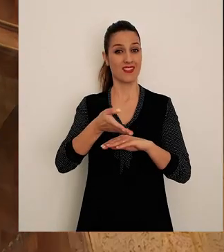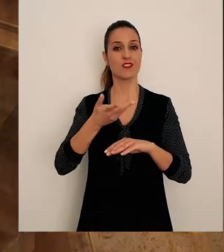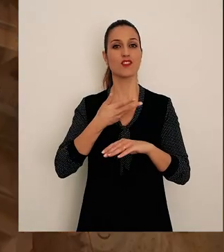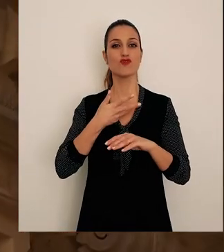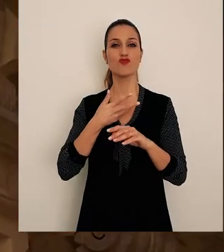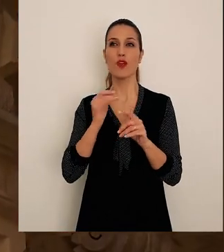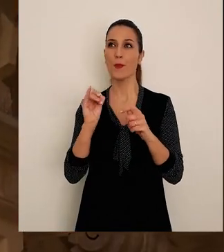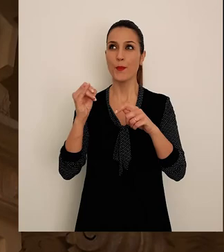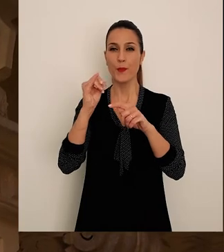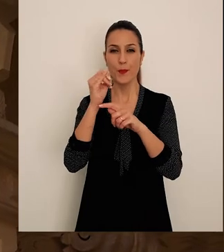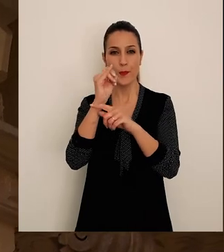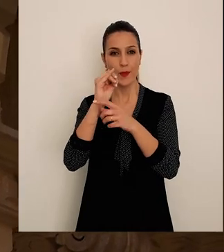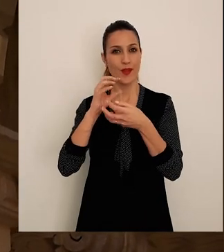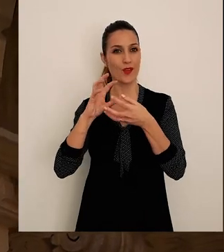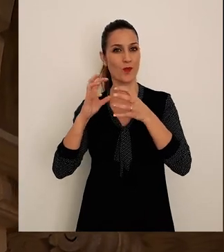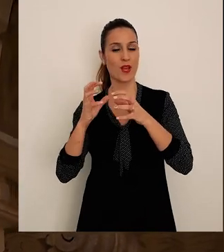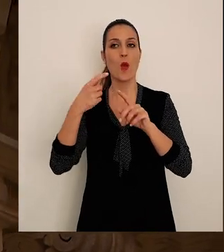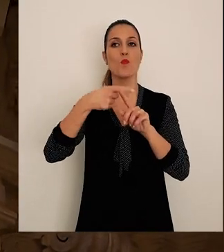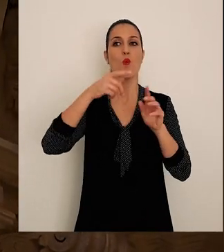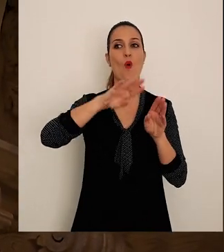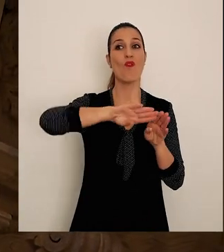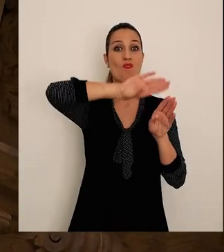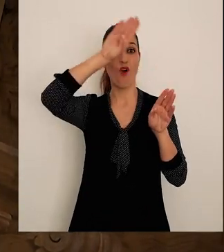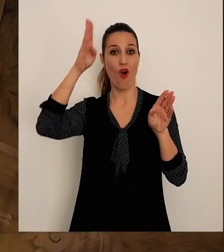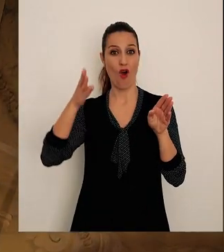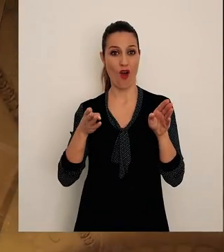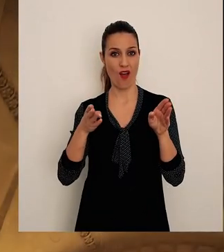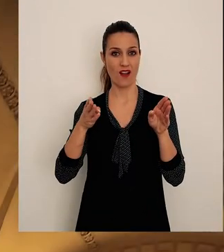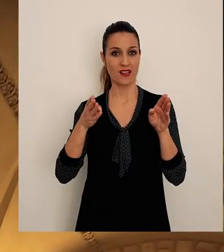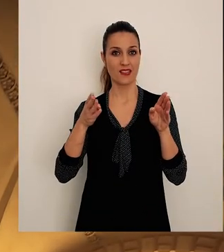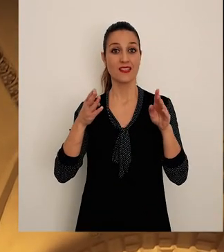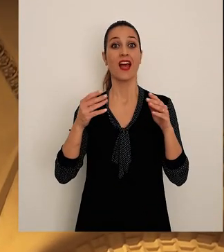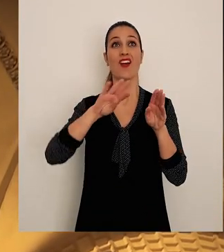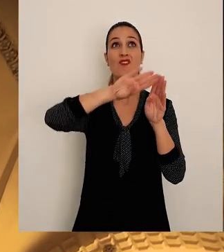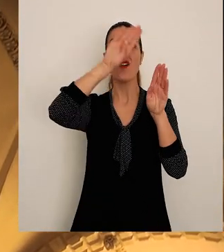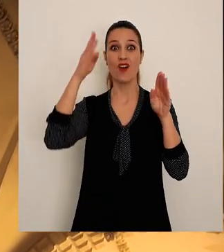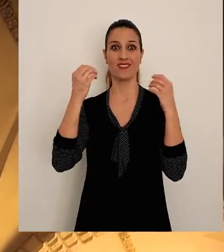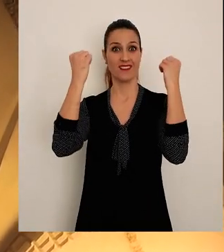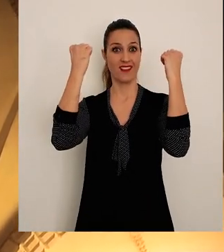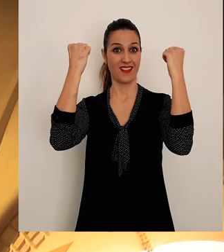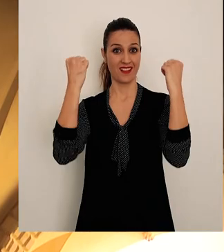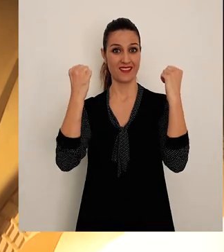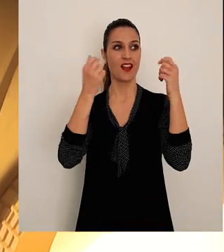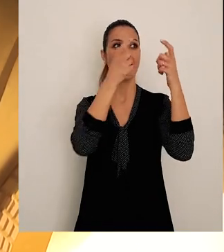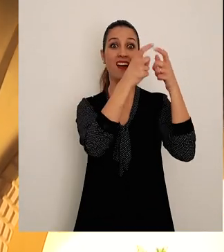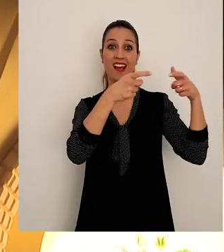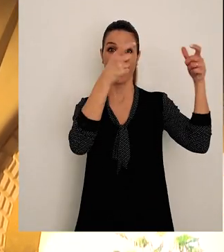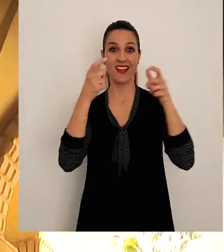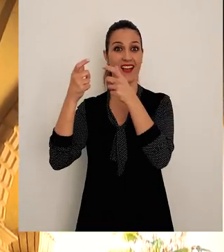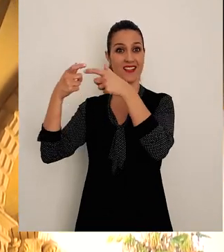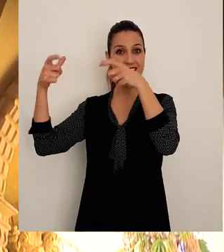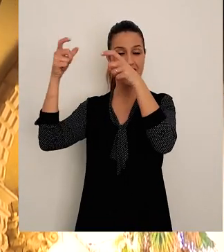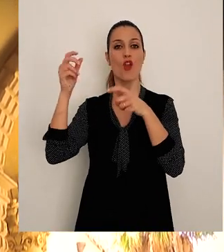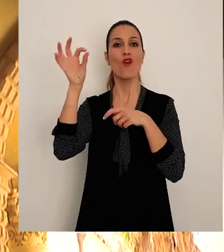L'androne è abbugnato sfaccettato e presenta una bella volta lunettata, sorretta da colonne i cui capitelli sono costellati